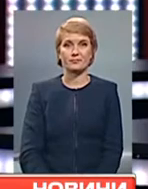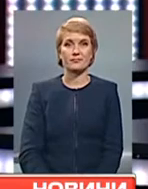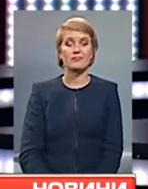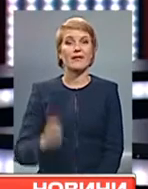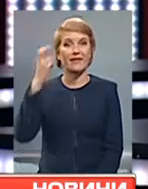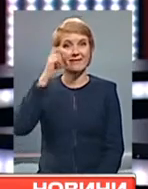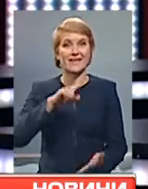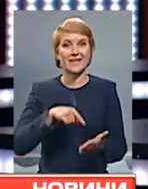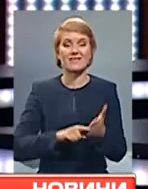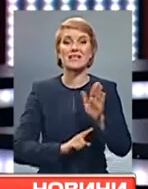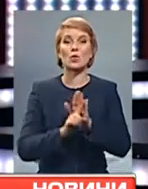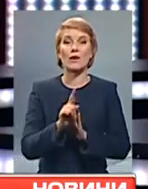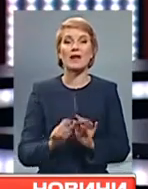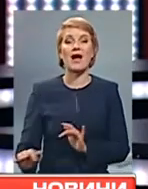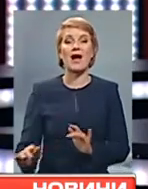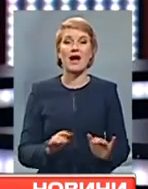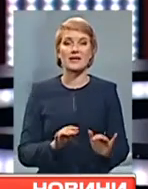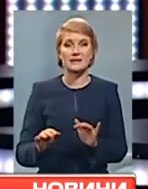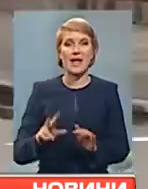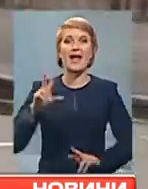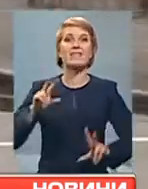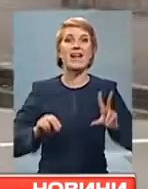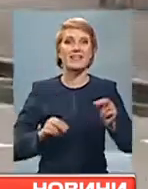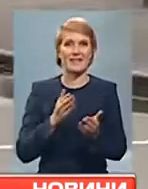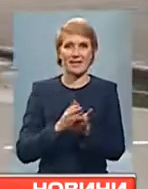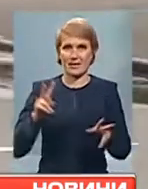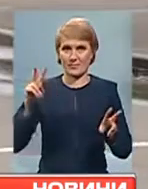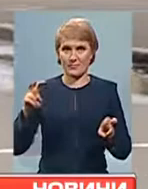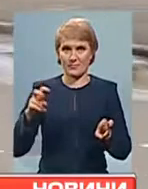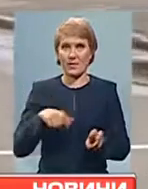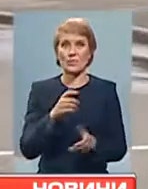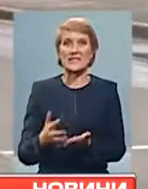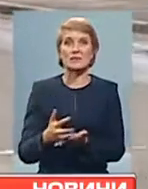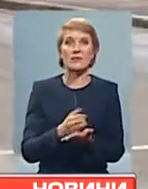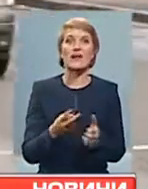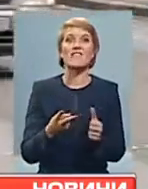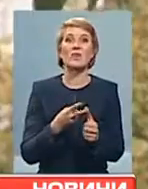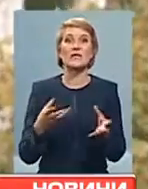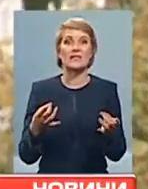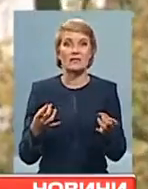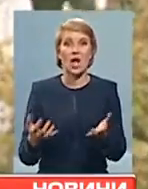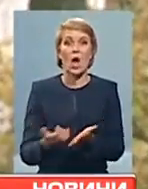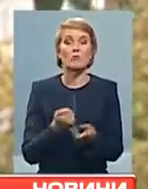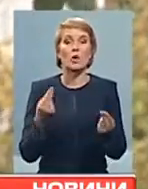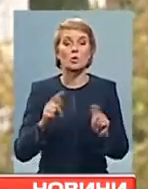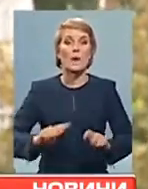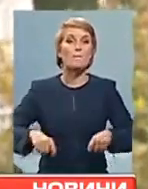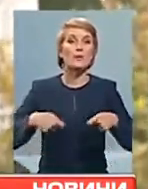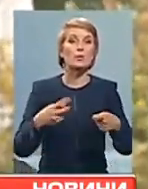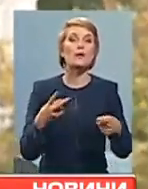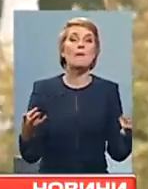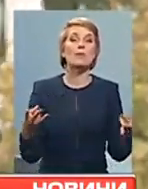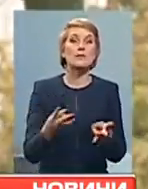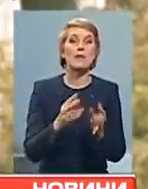У Києві стартувала акція «Надія є». Волонтери збирають вторсировину, а отримані гроші передадуть на потреби дітей зі сходу України.